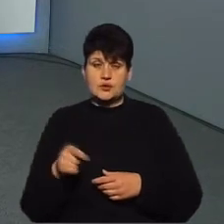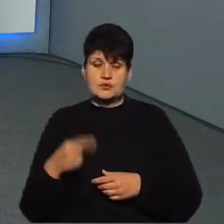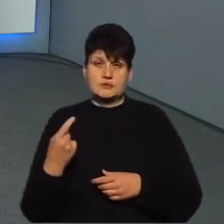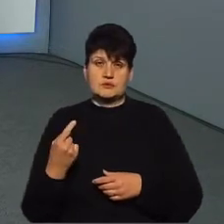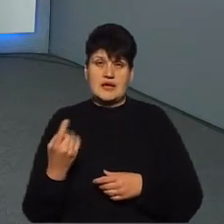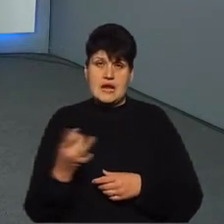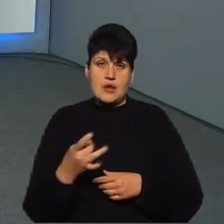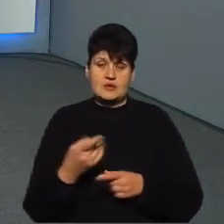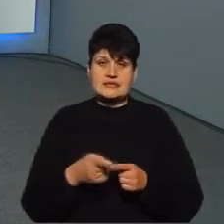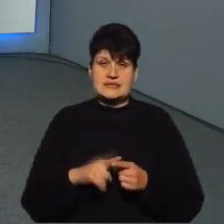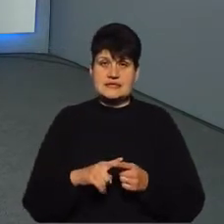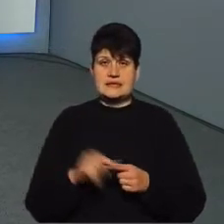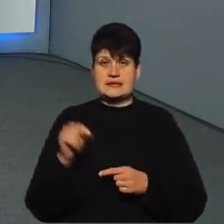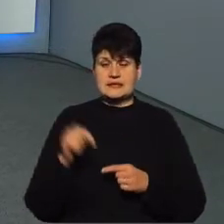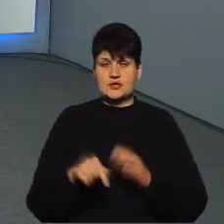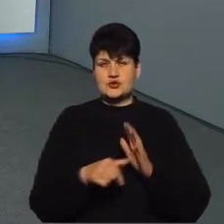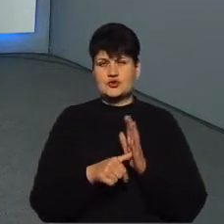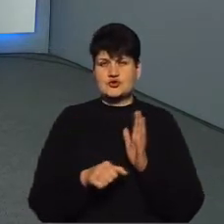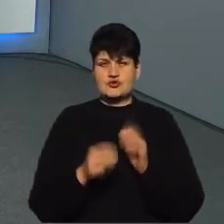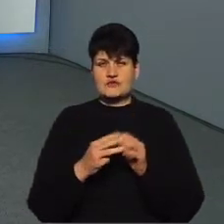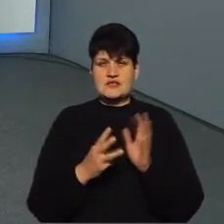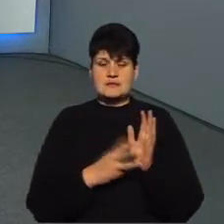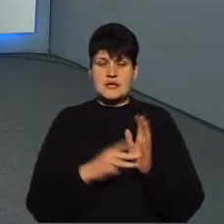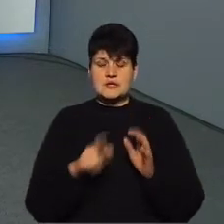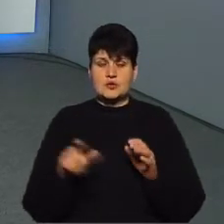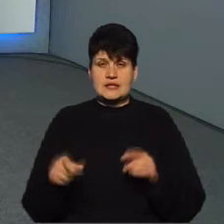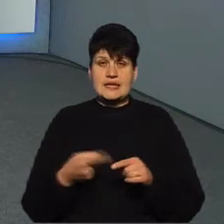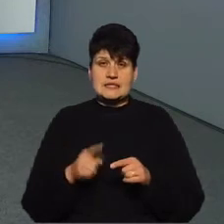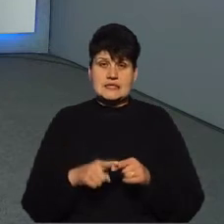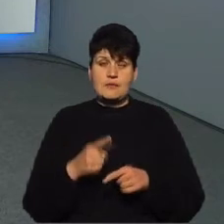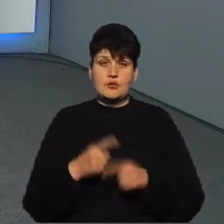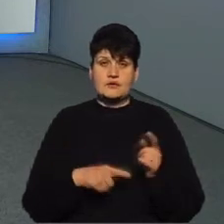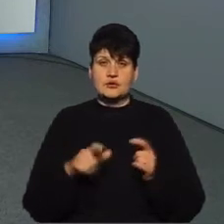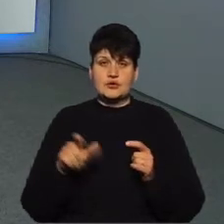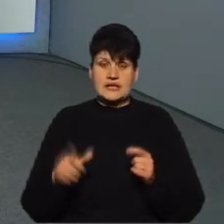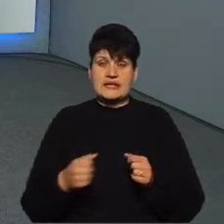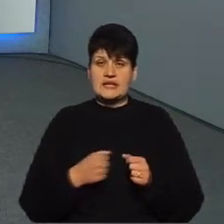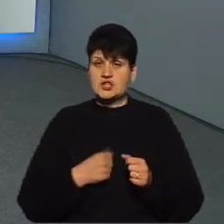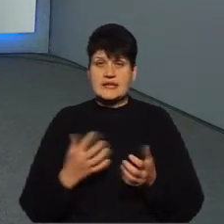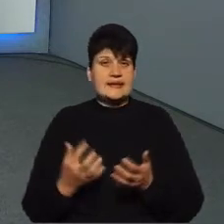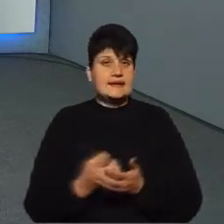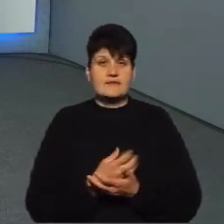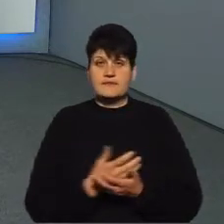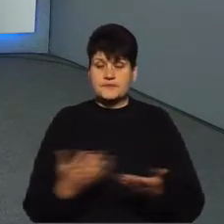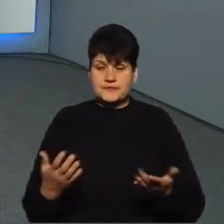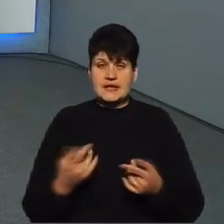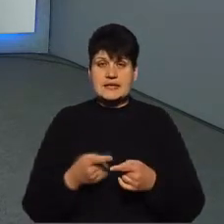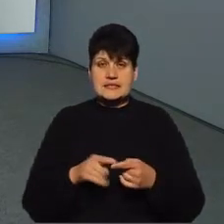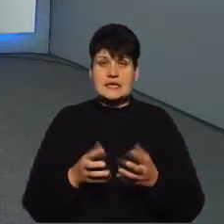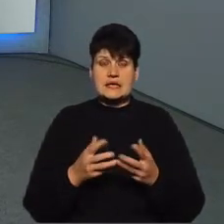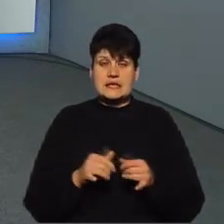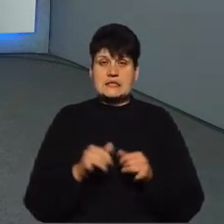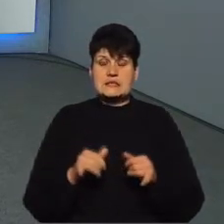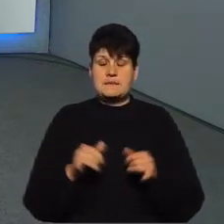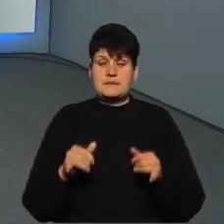цифра складає 1618 людей. Тобто половина людей, що, на жаль, не виявлені. І, відповідно, ця кількість збільшується, оскільки людина,